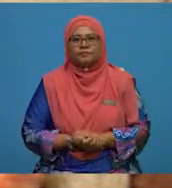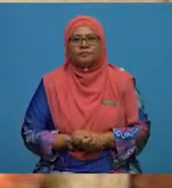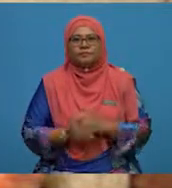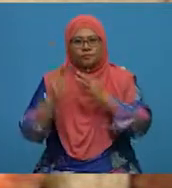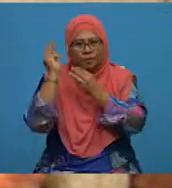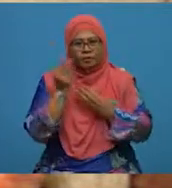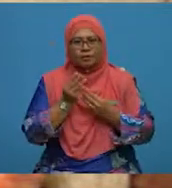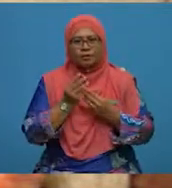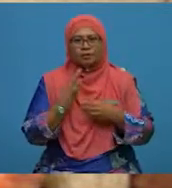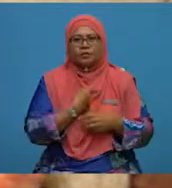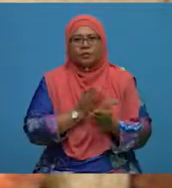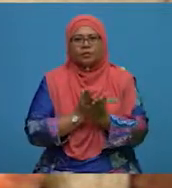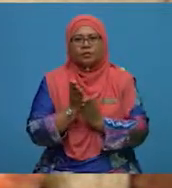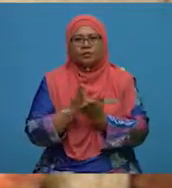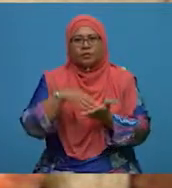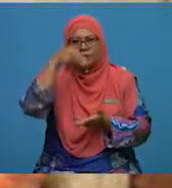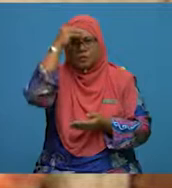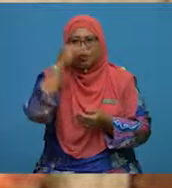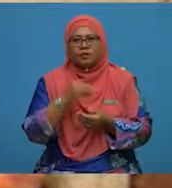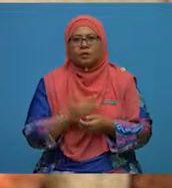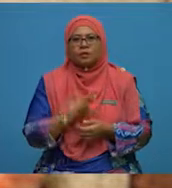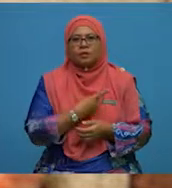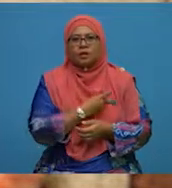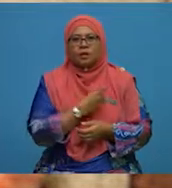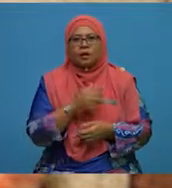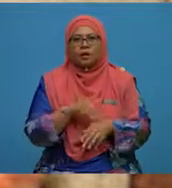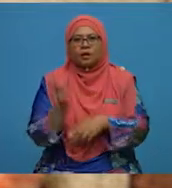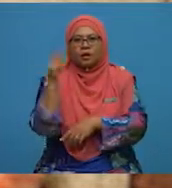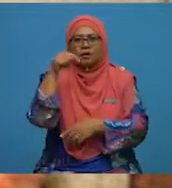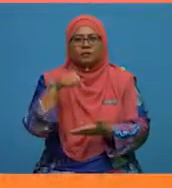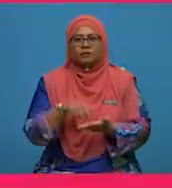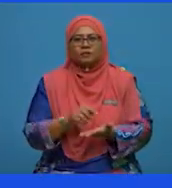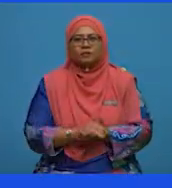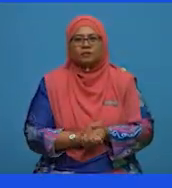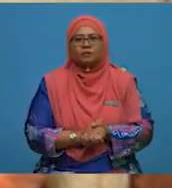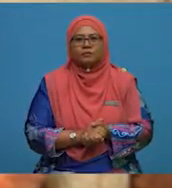Mari kita teruskan dengan pembelajaran kita pada hari ini.